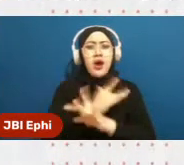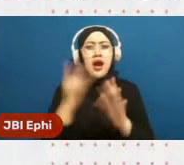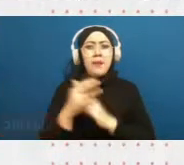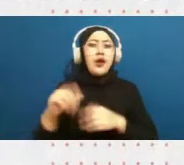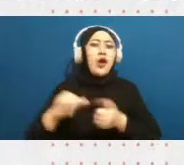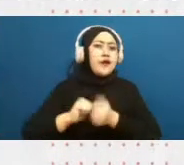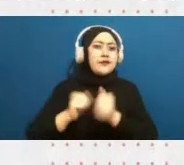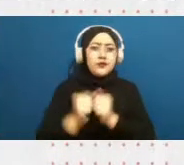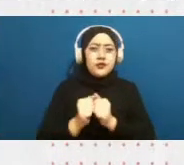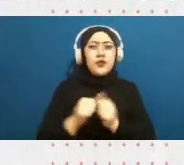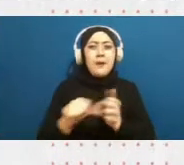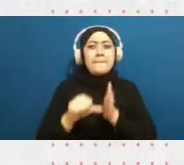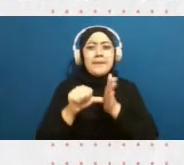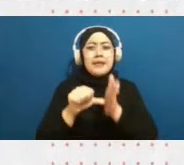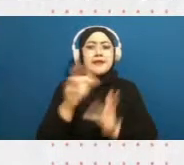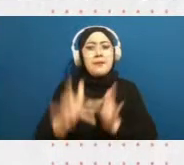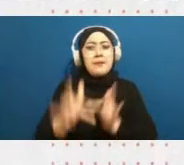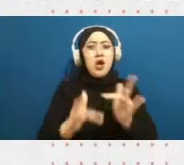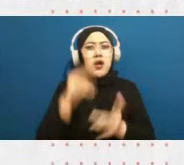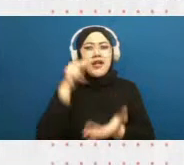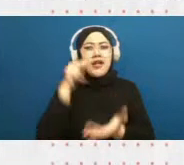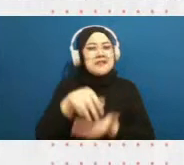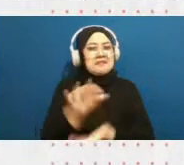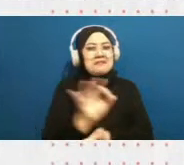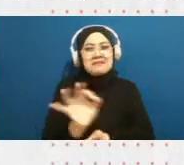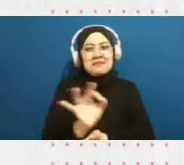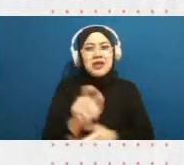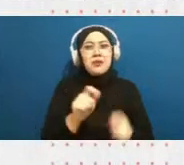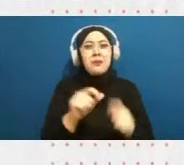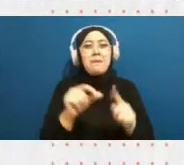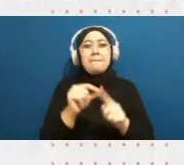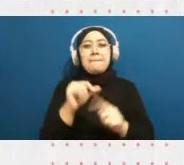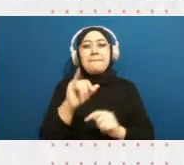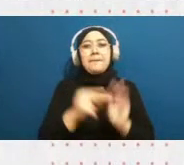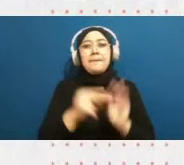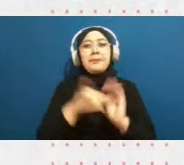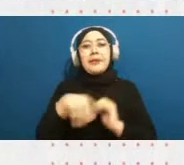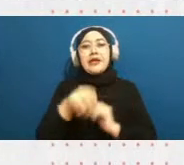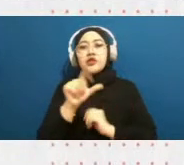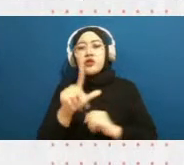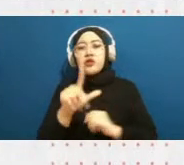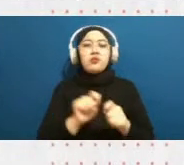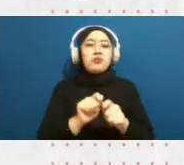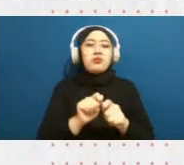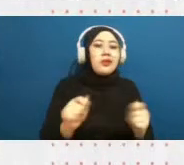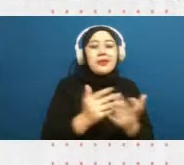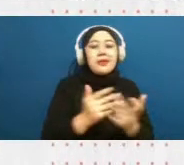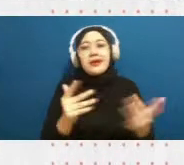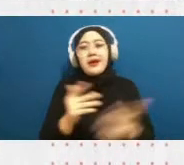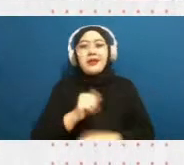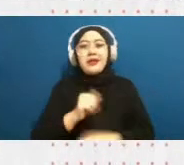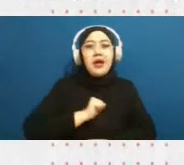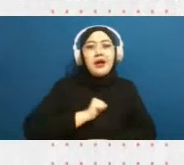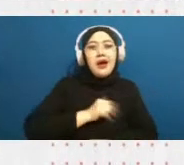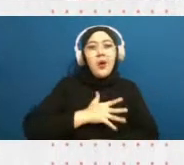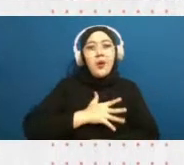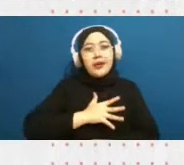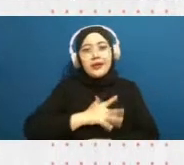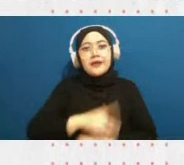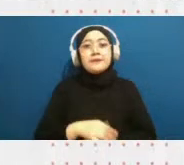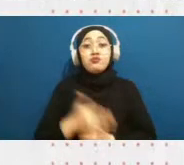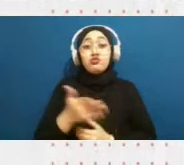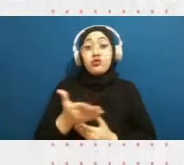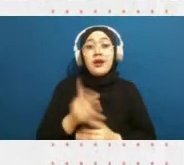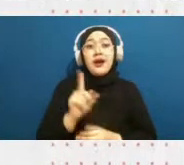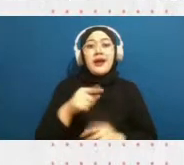pinjol-pinjol ilegal yang cukup meresahkan masyarakat lah. Nah ini boleh nggak sih dari Kakak dibagikan